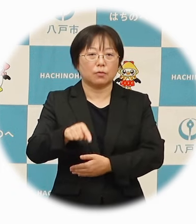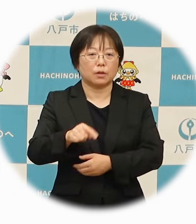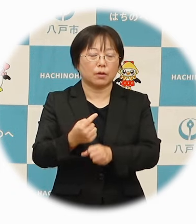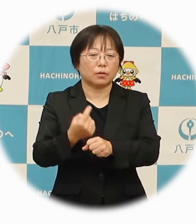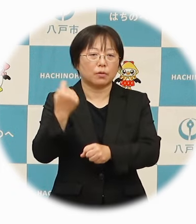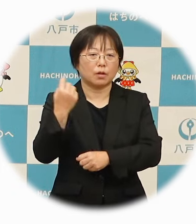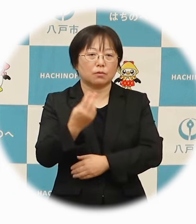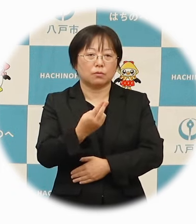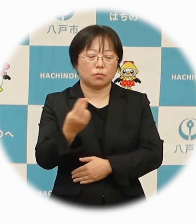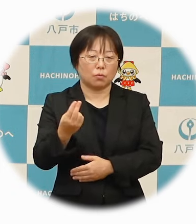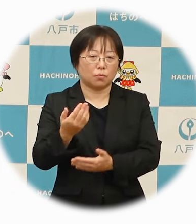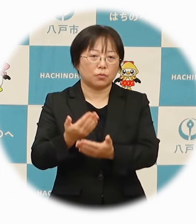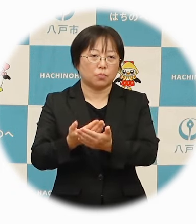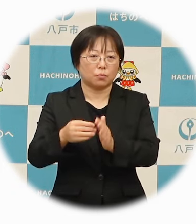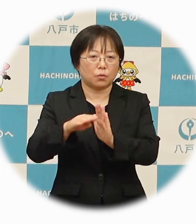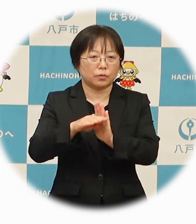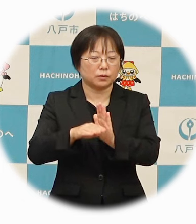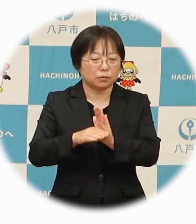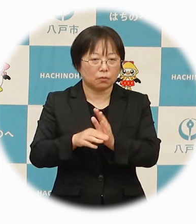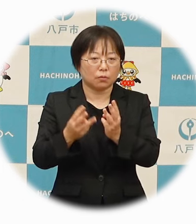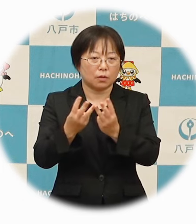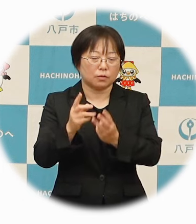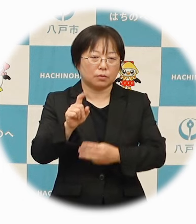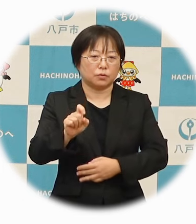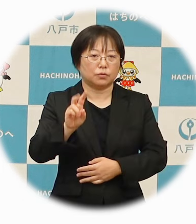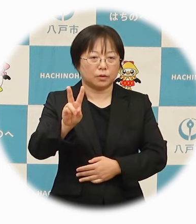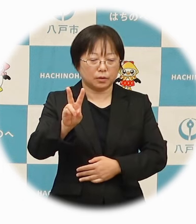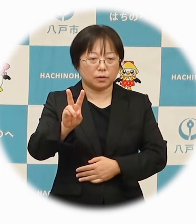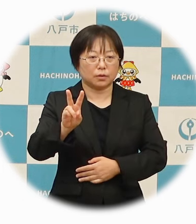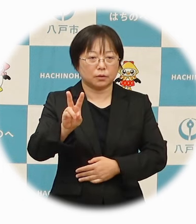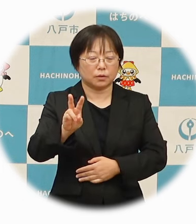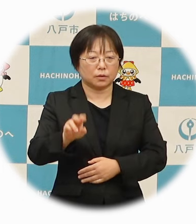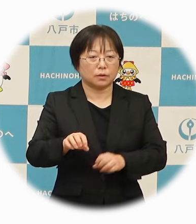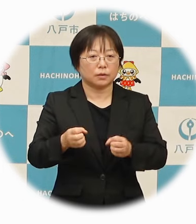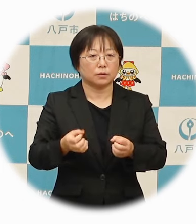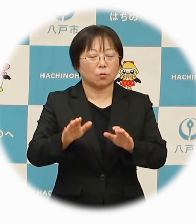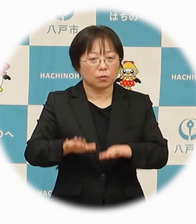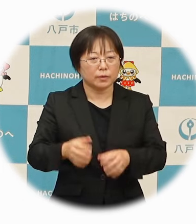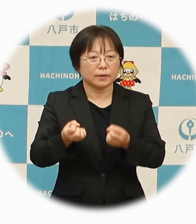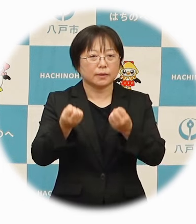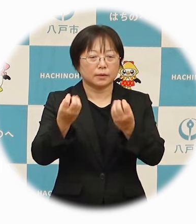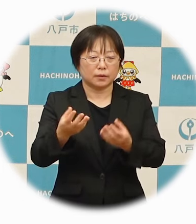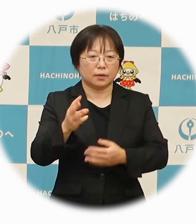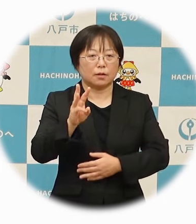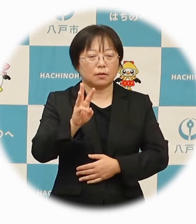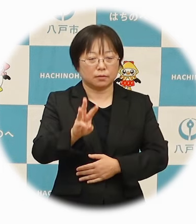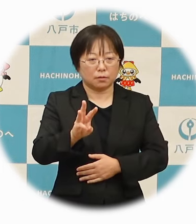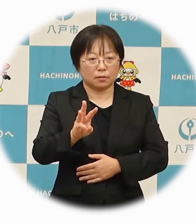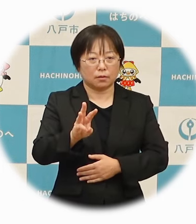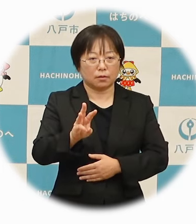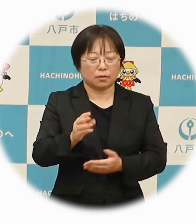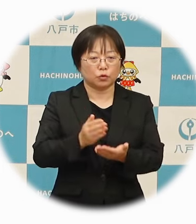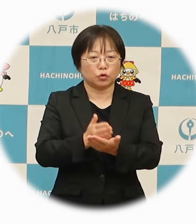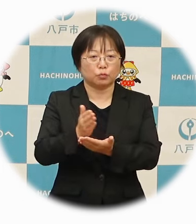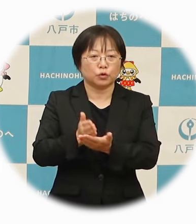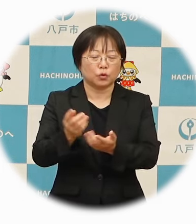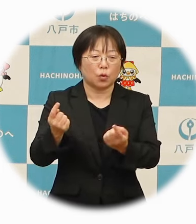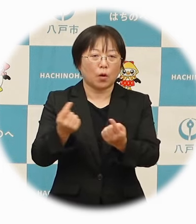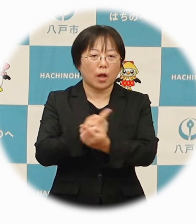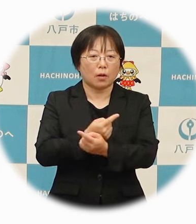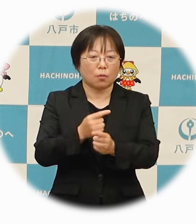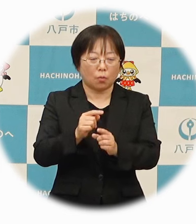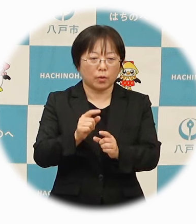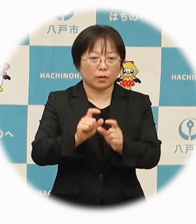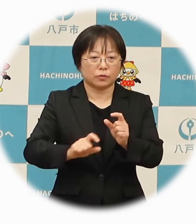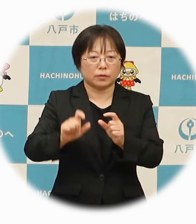昨年度の要望事項12件に対し新規事項が3件区分変更による